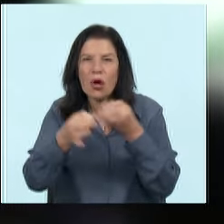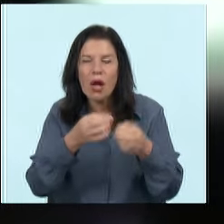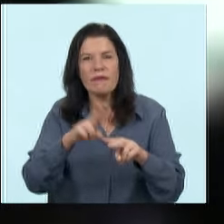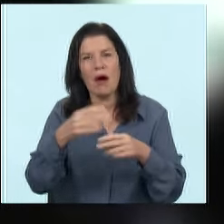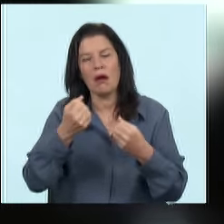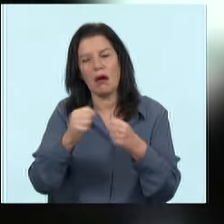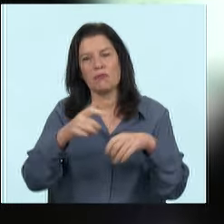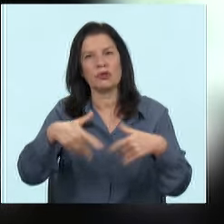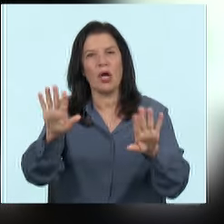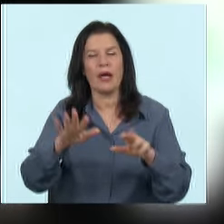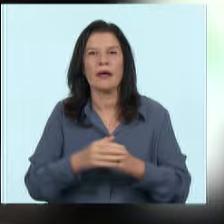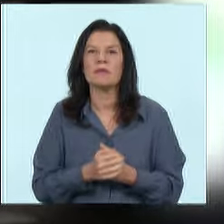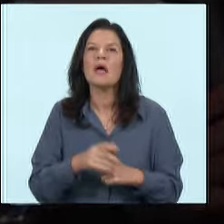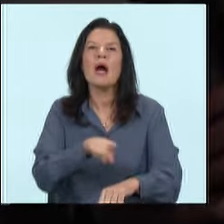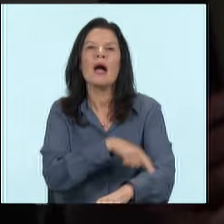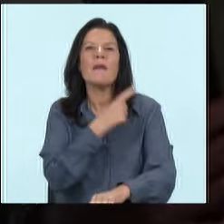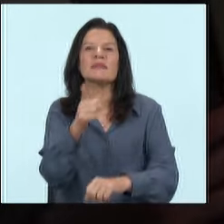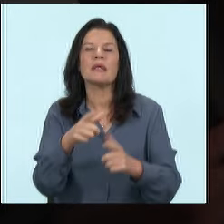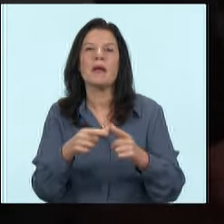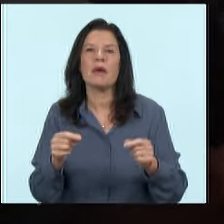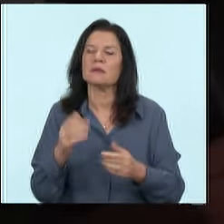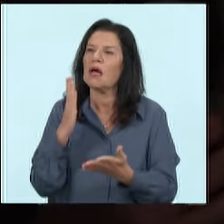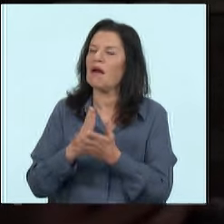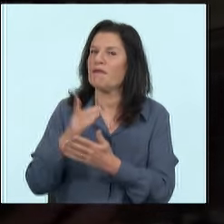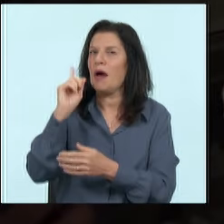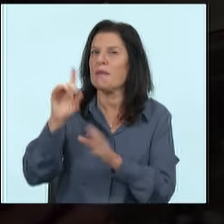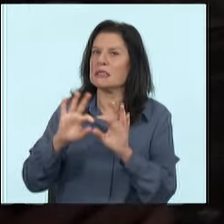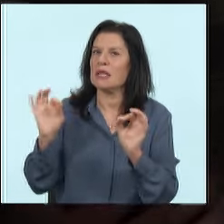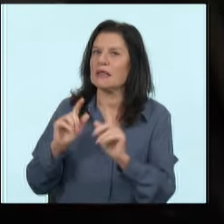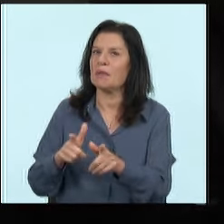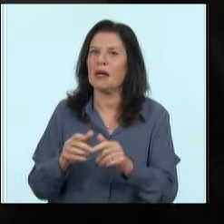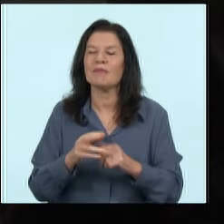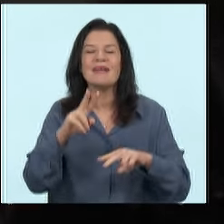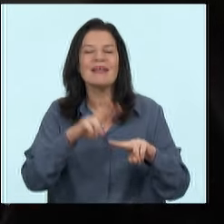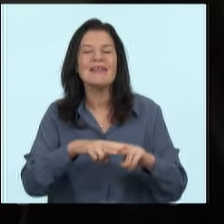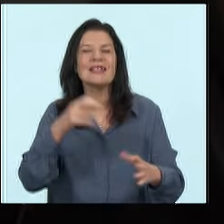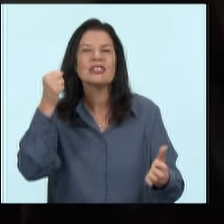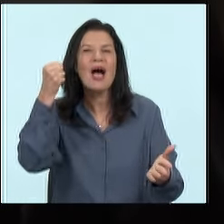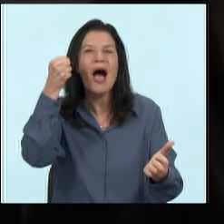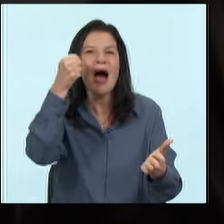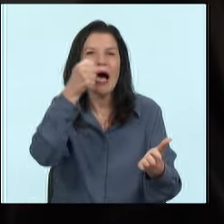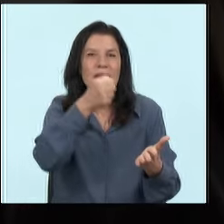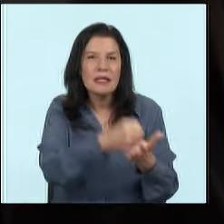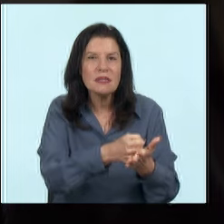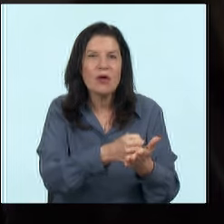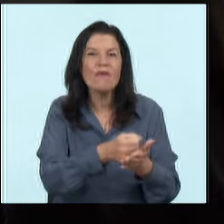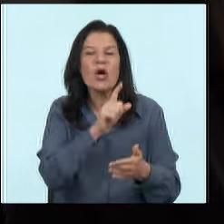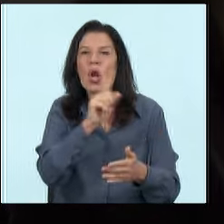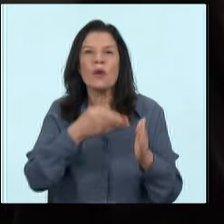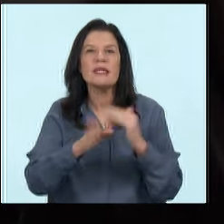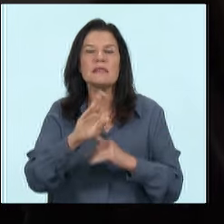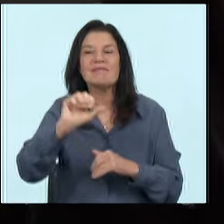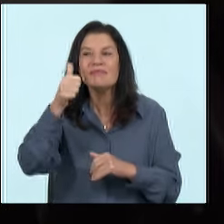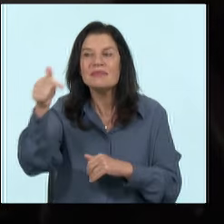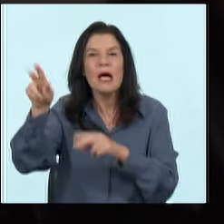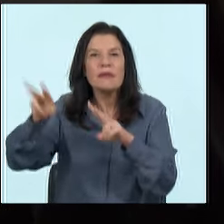בעזה? מבעזה, מתחילת המלחמה. אנחנו פה עד סיום המשימה. לא נצא עד שנחזיר את החטופים, לא נצא עד